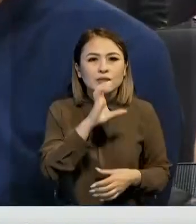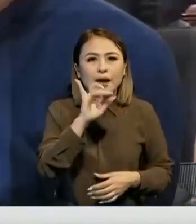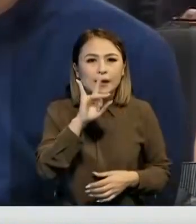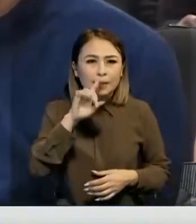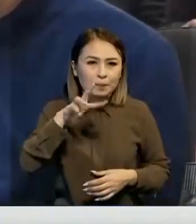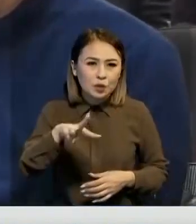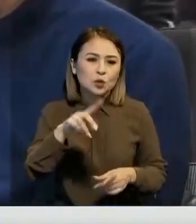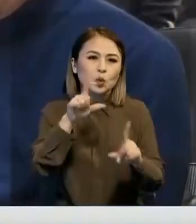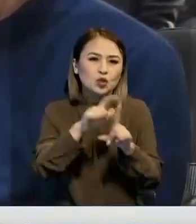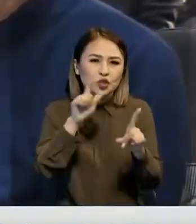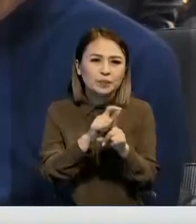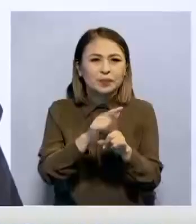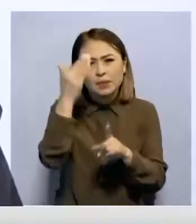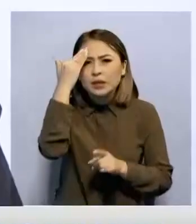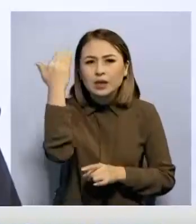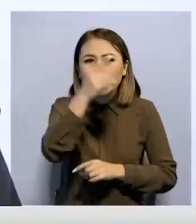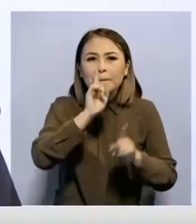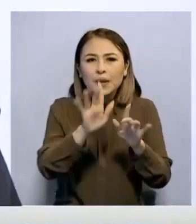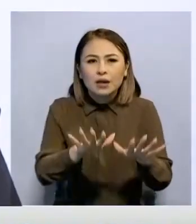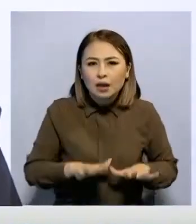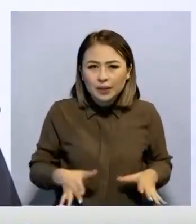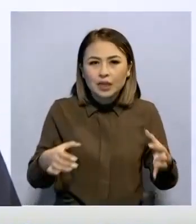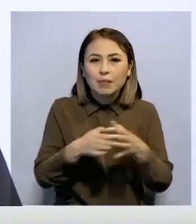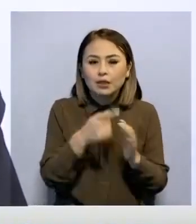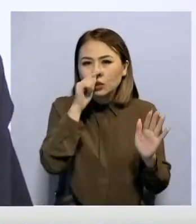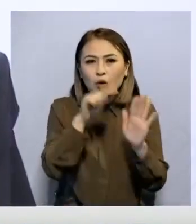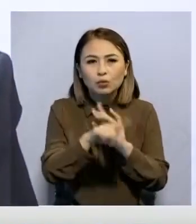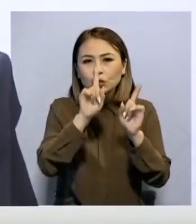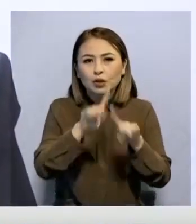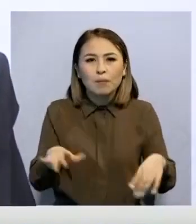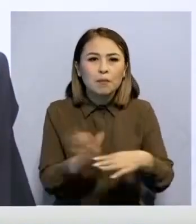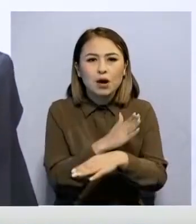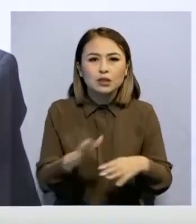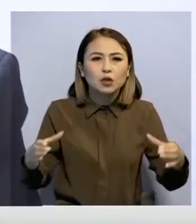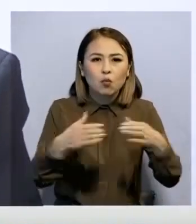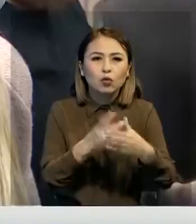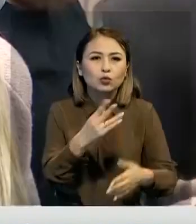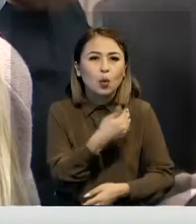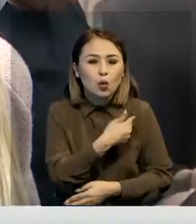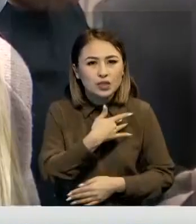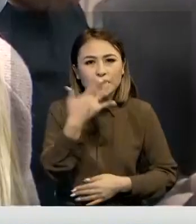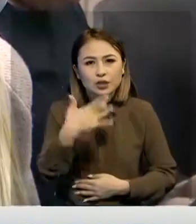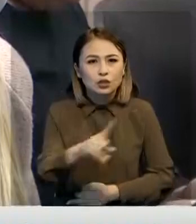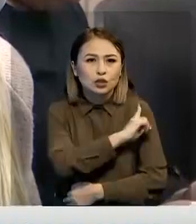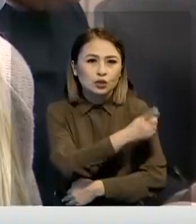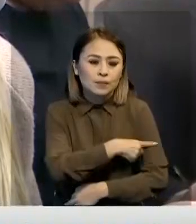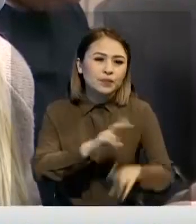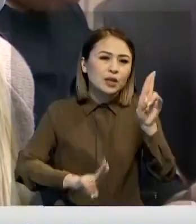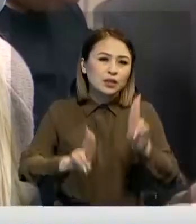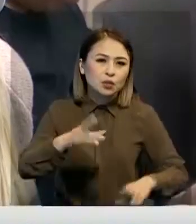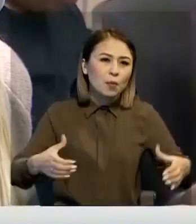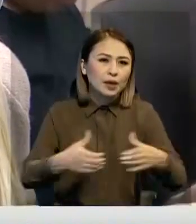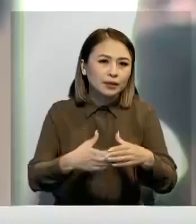Айдос Сарымның сөзінше бейтарап топ парламентке кірмеген партиялар жеке партия болғысы келетін саяси күштер мен